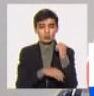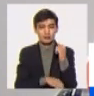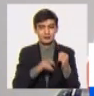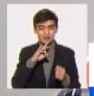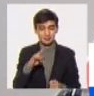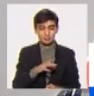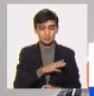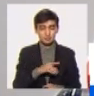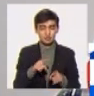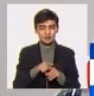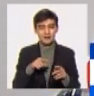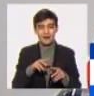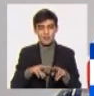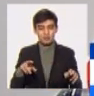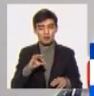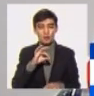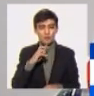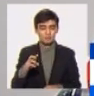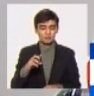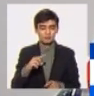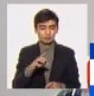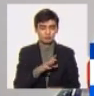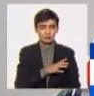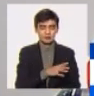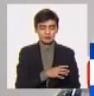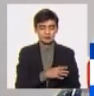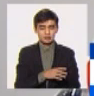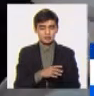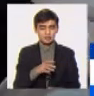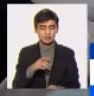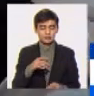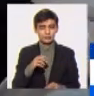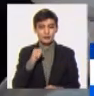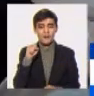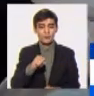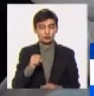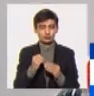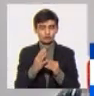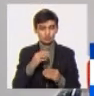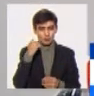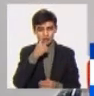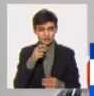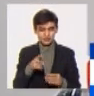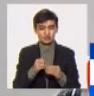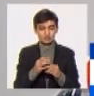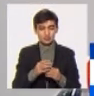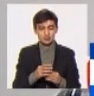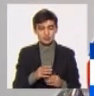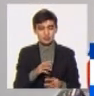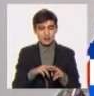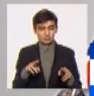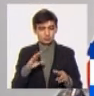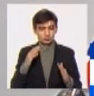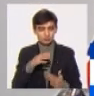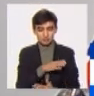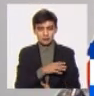последний раз такие объемы были, по-моему, август 2014 года. Скажите, пожалуйста, из